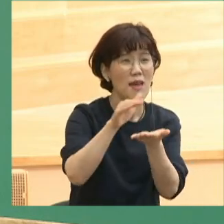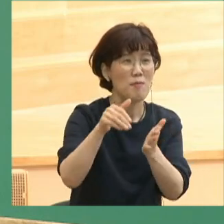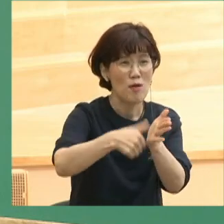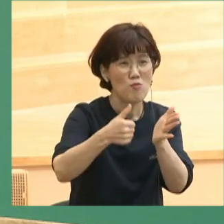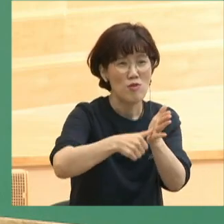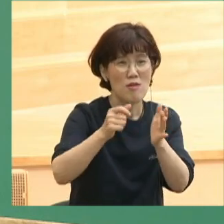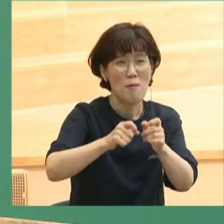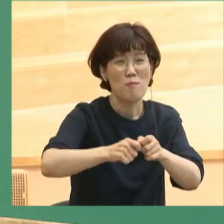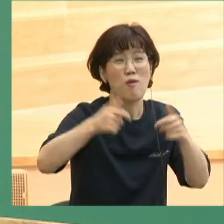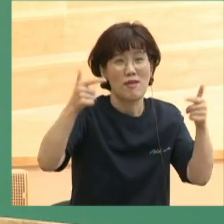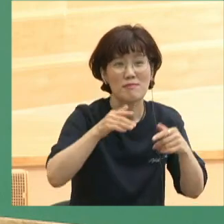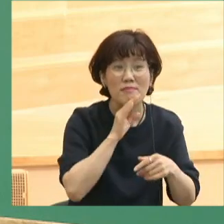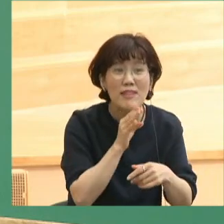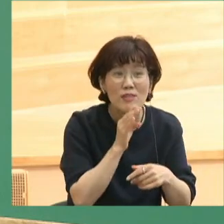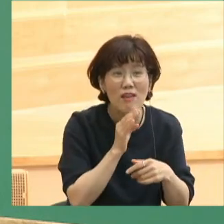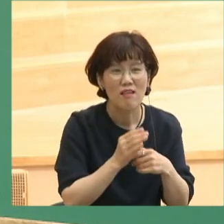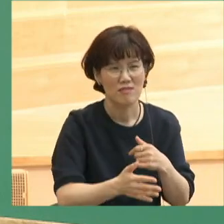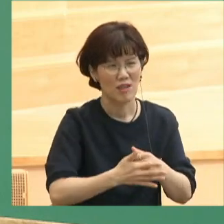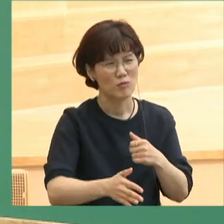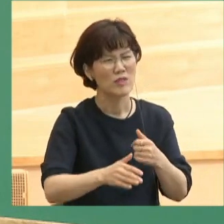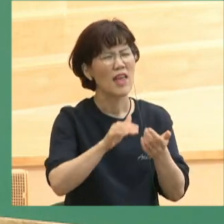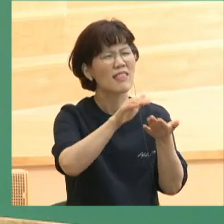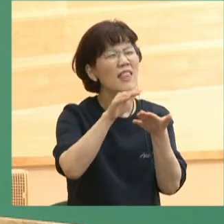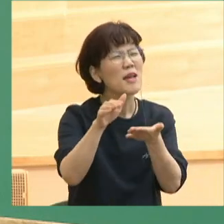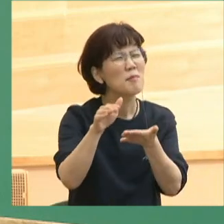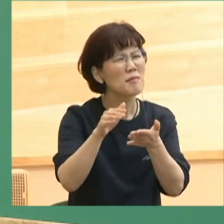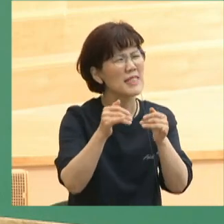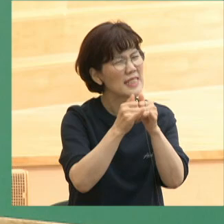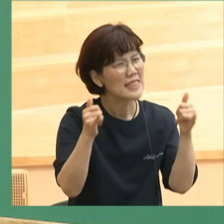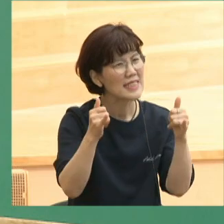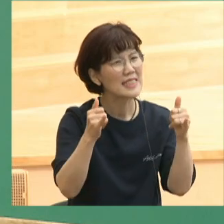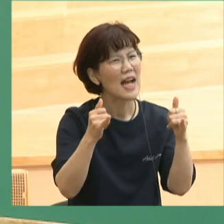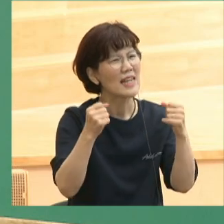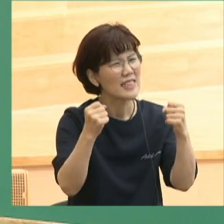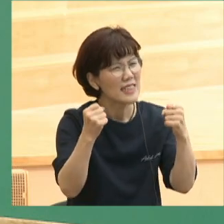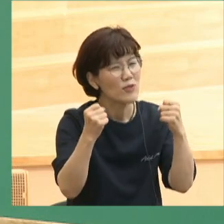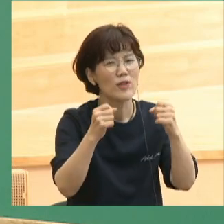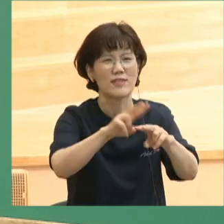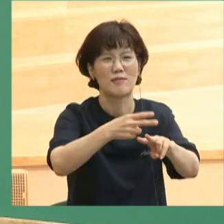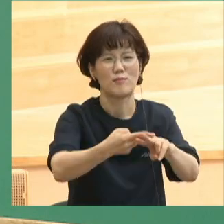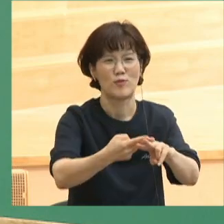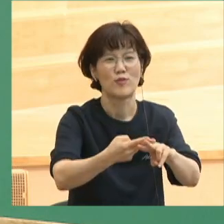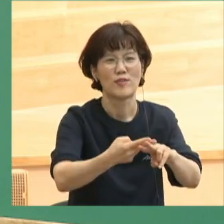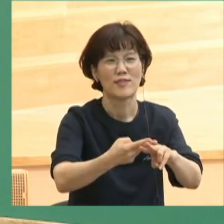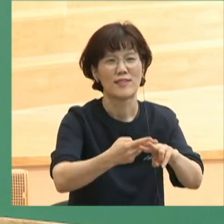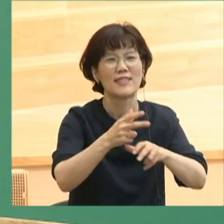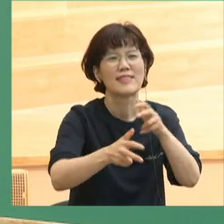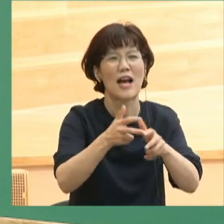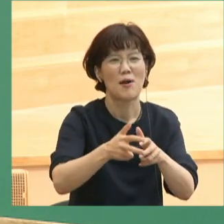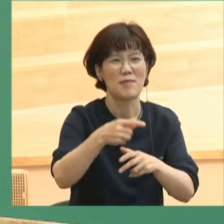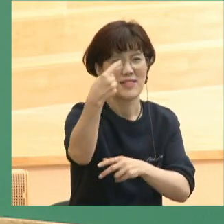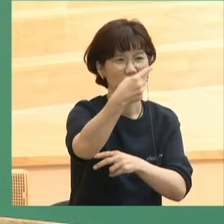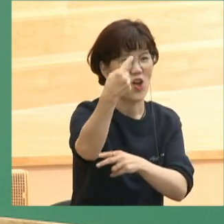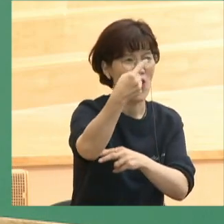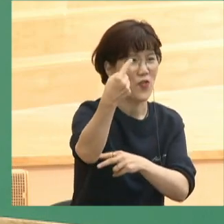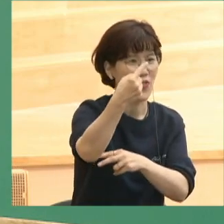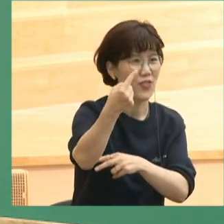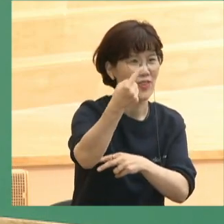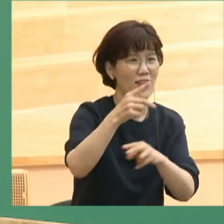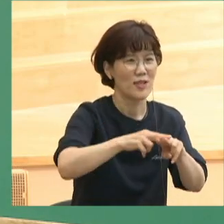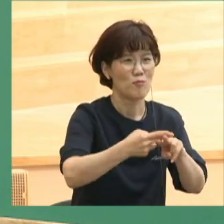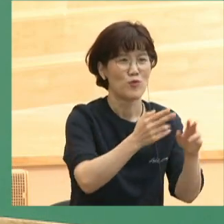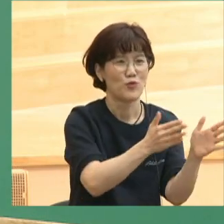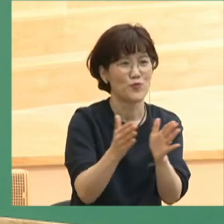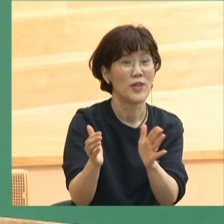그래서 어떻게 해요? 택배기사 응원 키트 사역을 우리가 했잖아요. 1,000개, 1,000개의 키트를